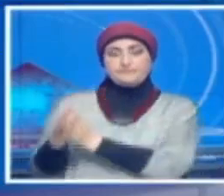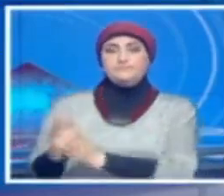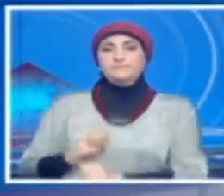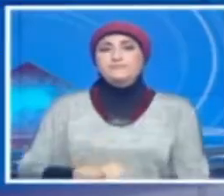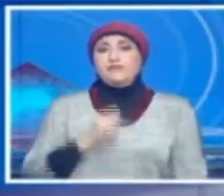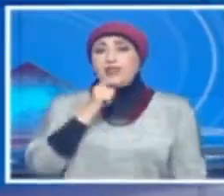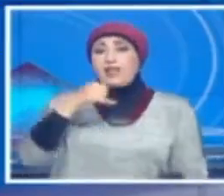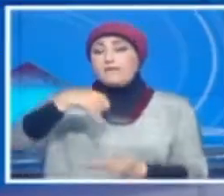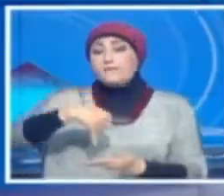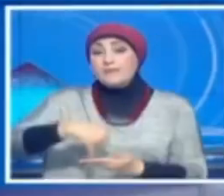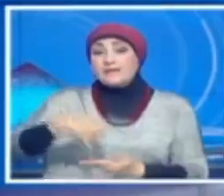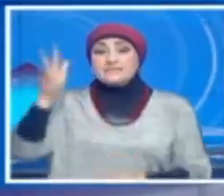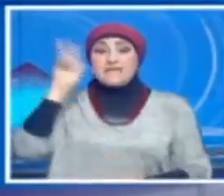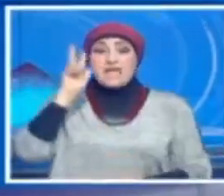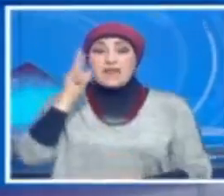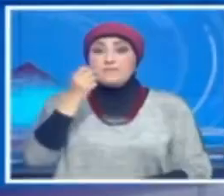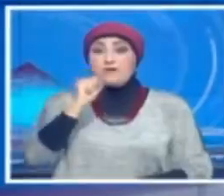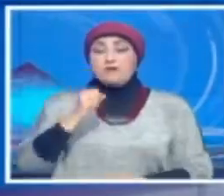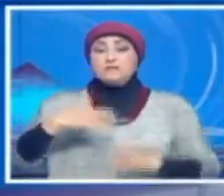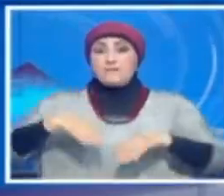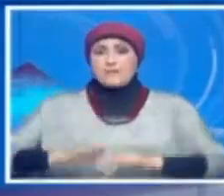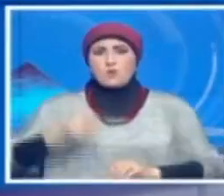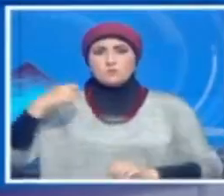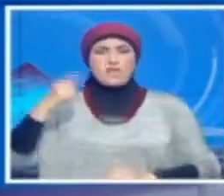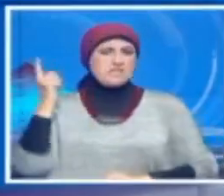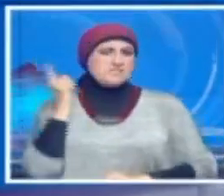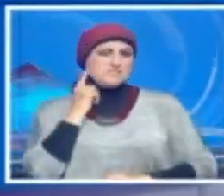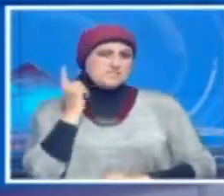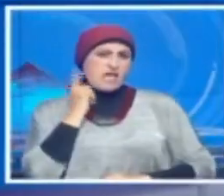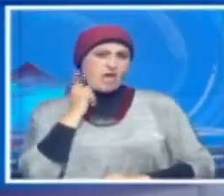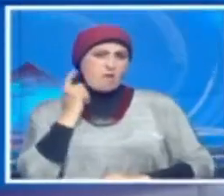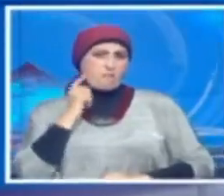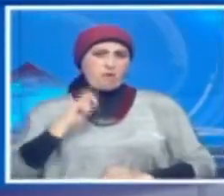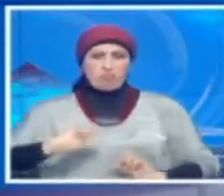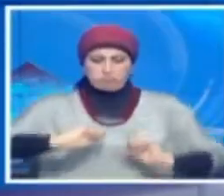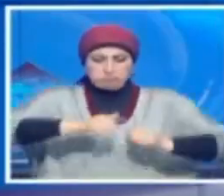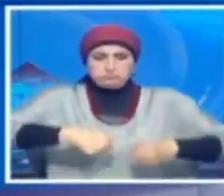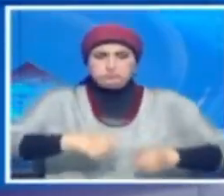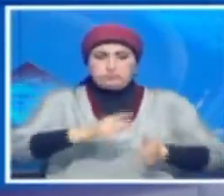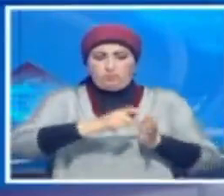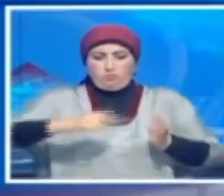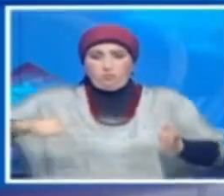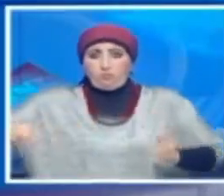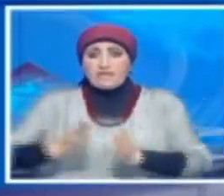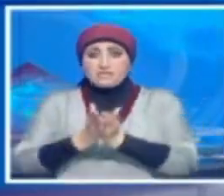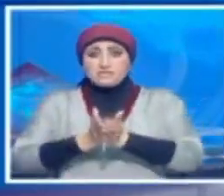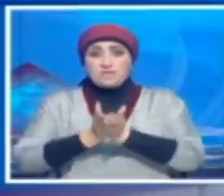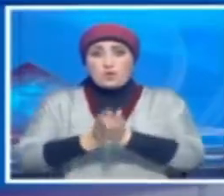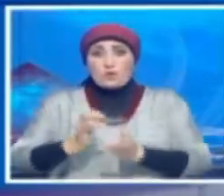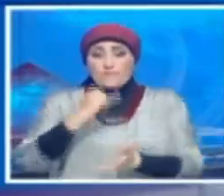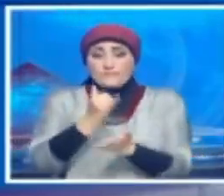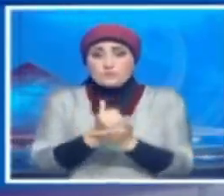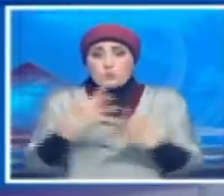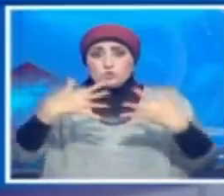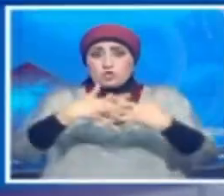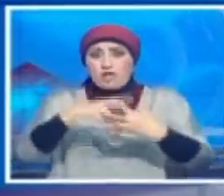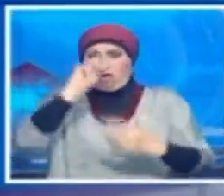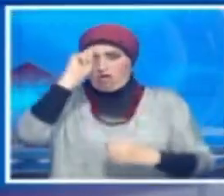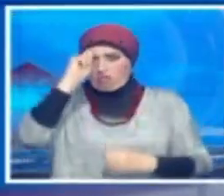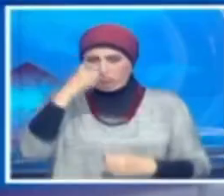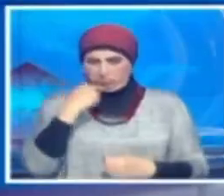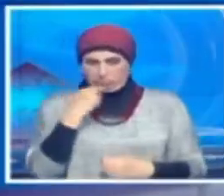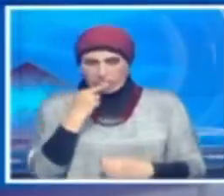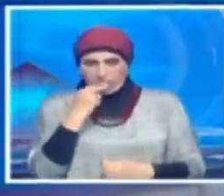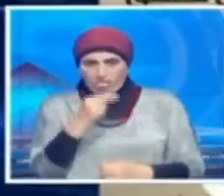نفى المركز الإعلامي لمجلس الوزراء ما انتشر من أنباء حول إسناد إدارة الممر الملاحي لقناة السويس إلى إحدى الشركات